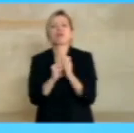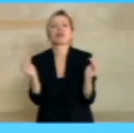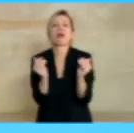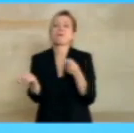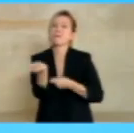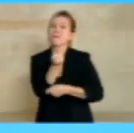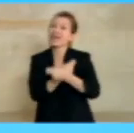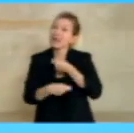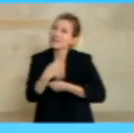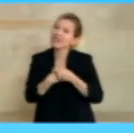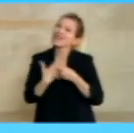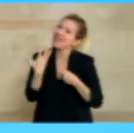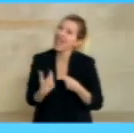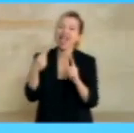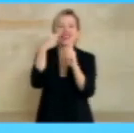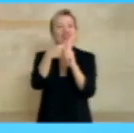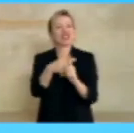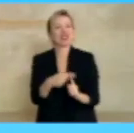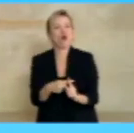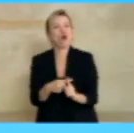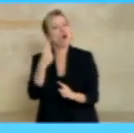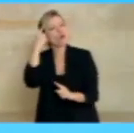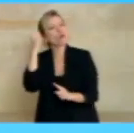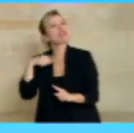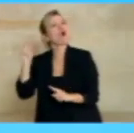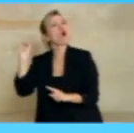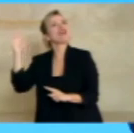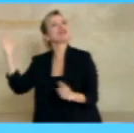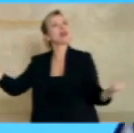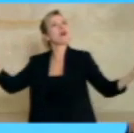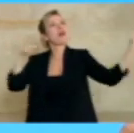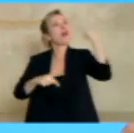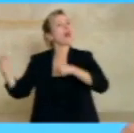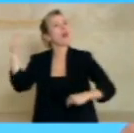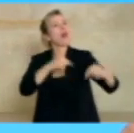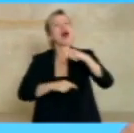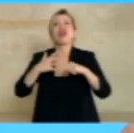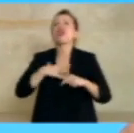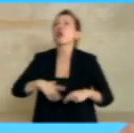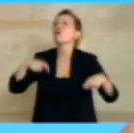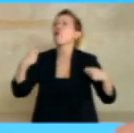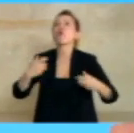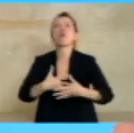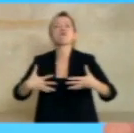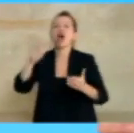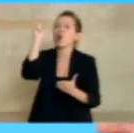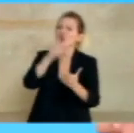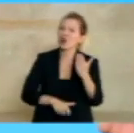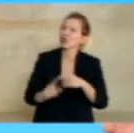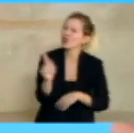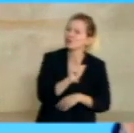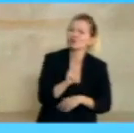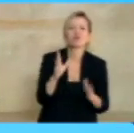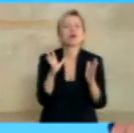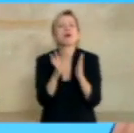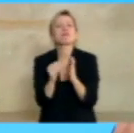είναι πλεονέκτημα. Δεν αναζητούν πια όλοι την εμπειρία ενός πολύ μεγάλου ξενοδοχείου. Το να έχεις